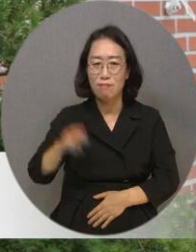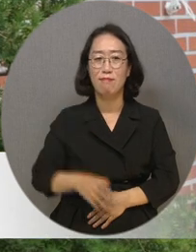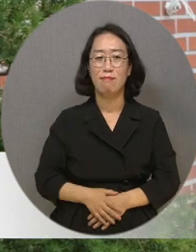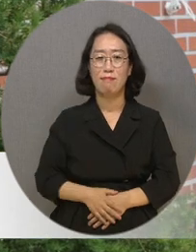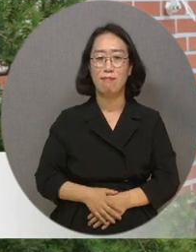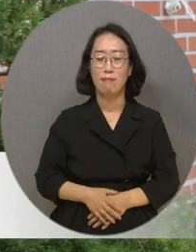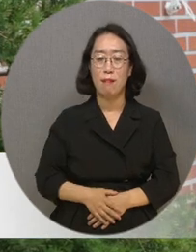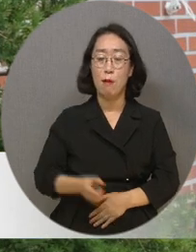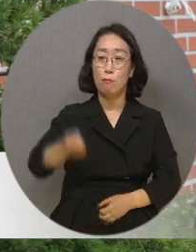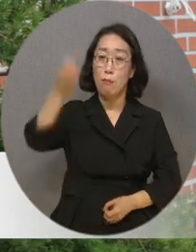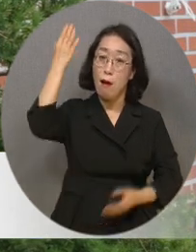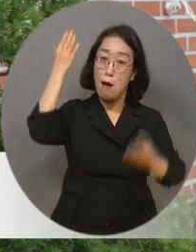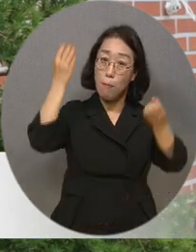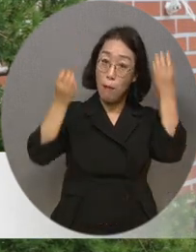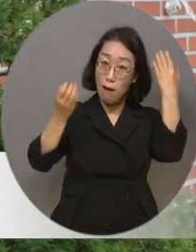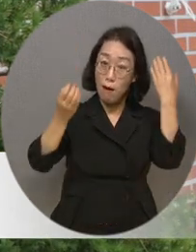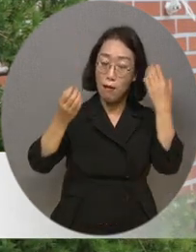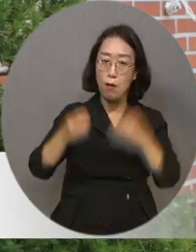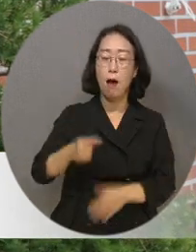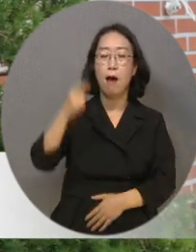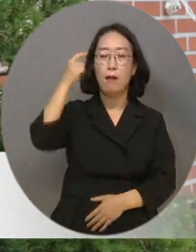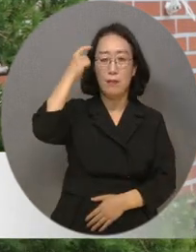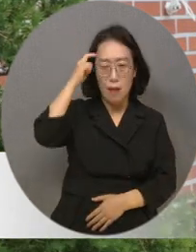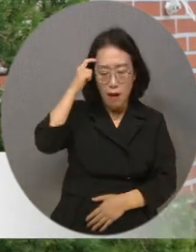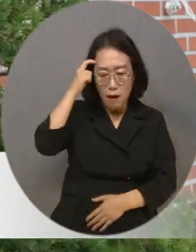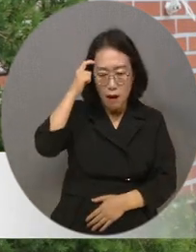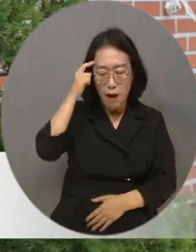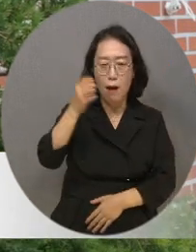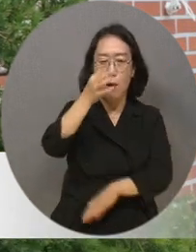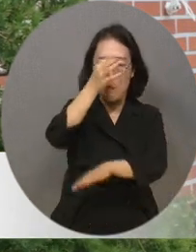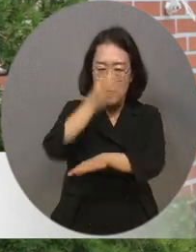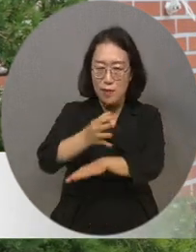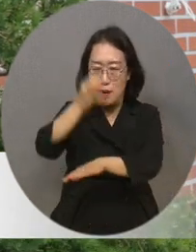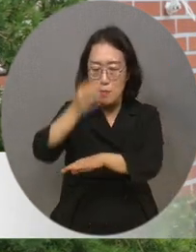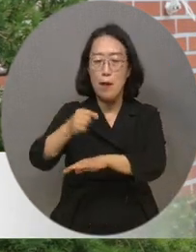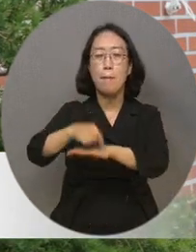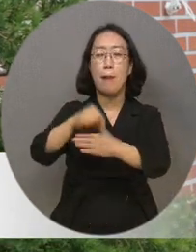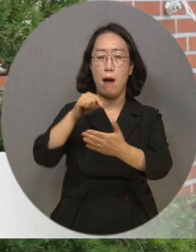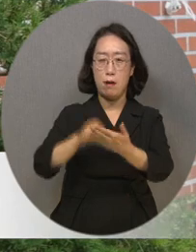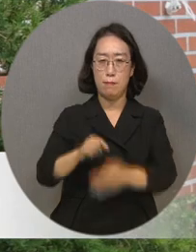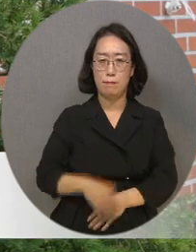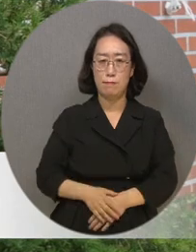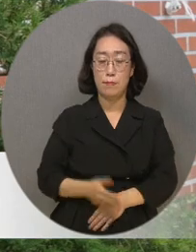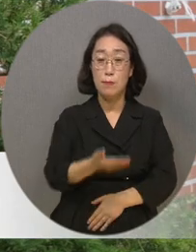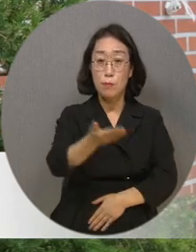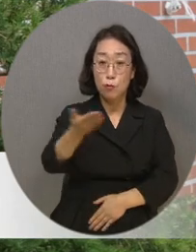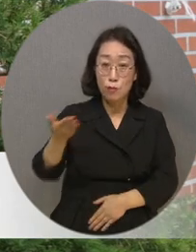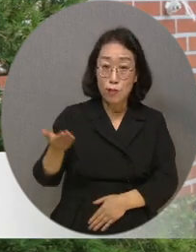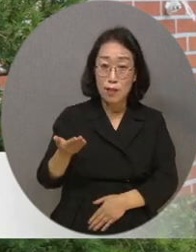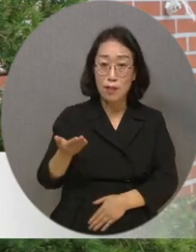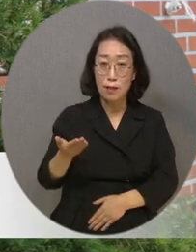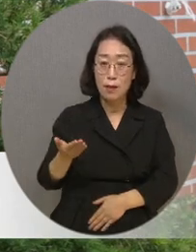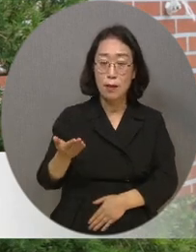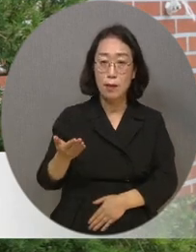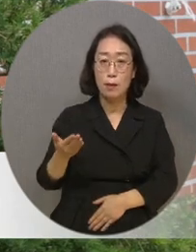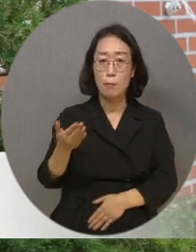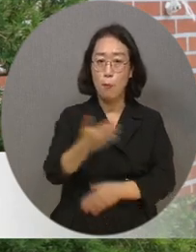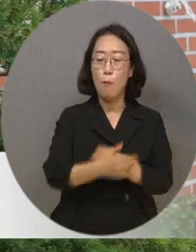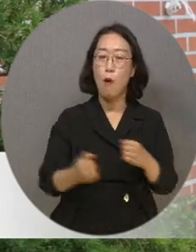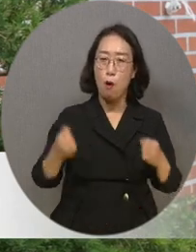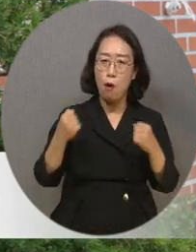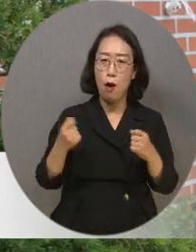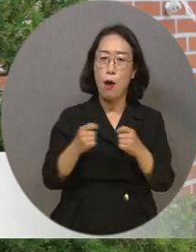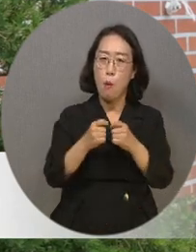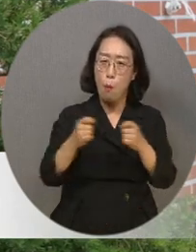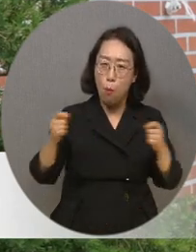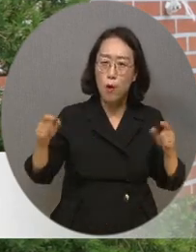약간 저희가 좀 잊고 지냈던 부분들에 대해서 좀 죄송스러운 마음도 들고 그리고 이분들이 조금 더그